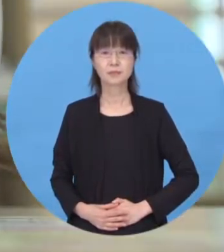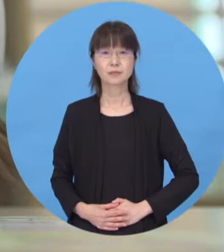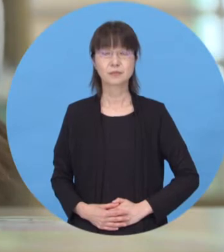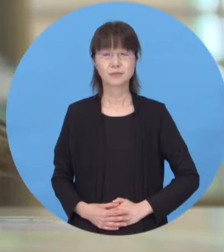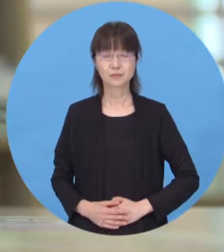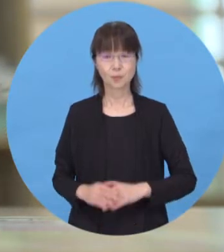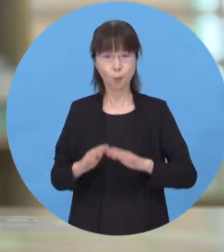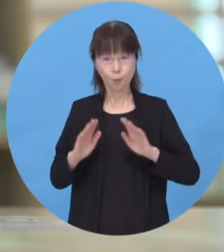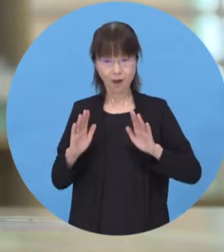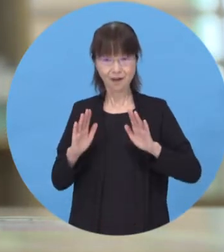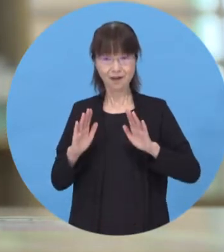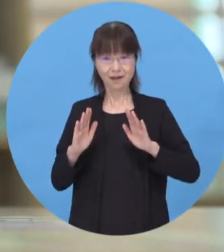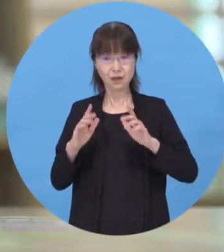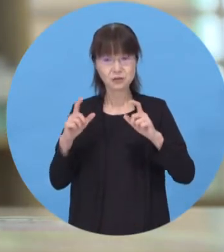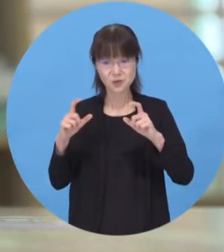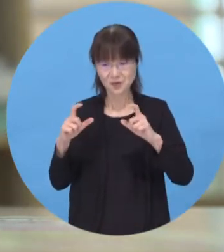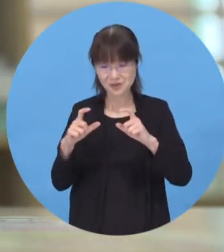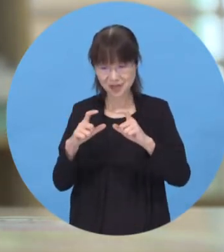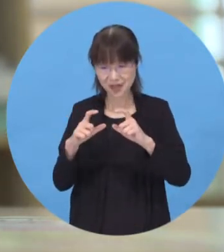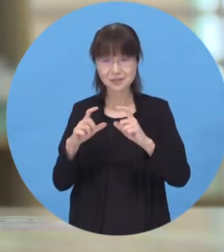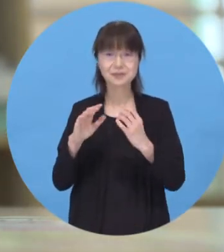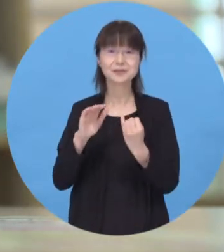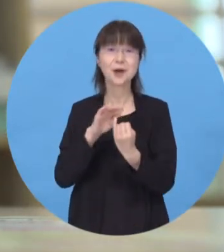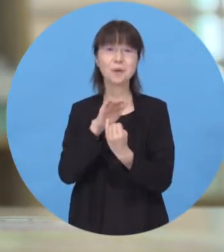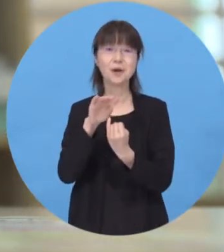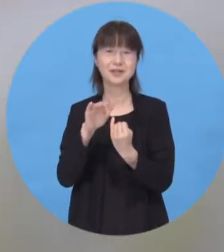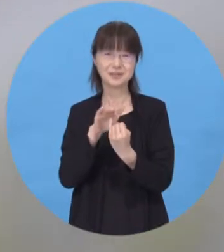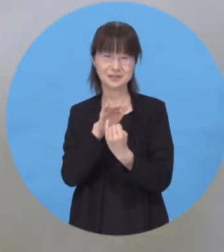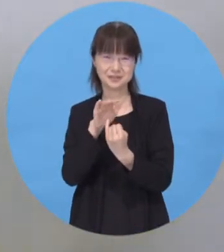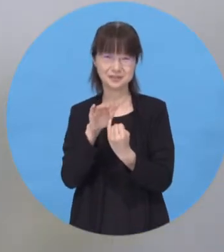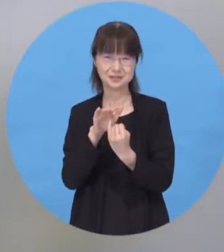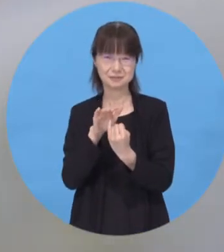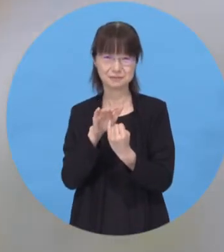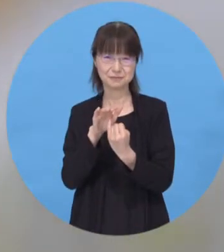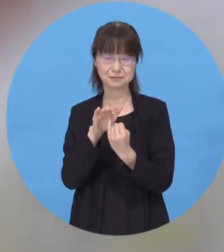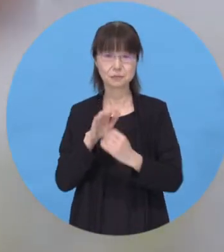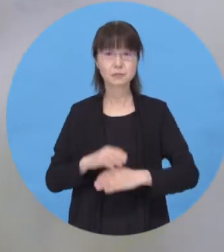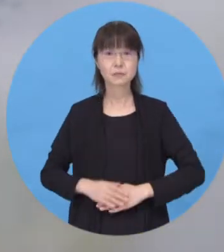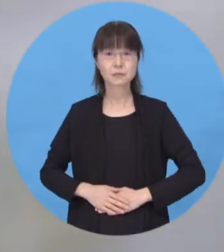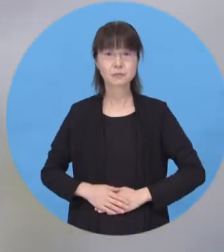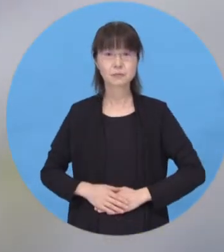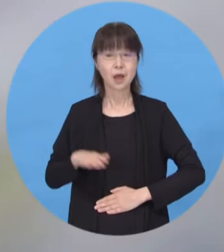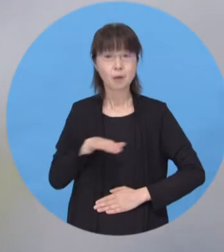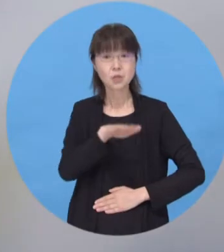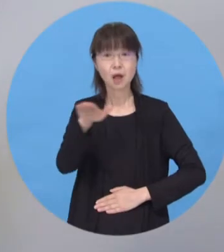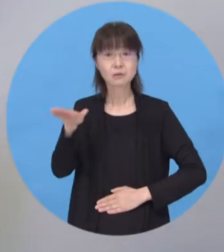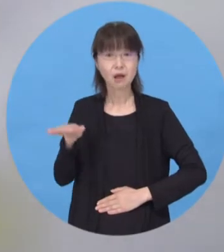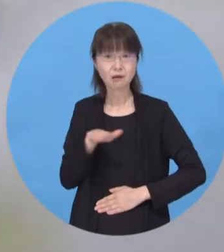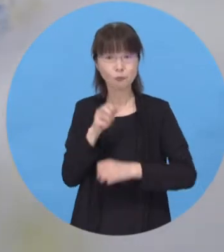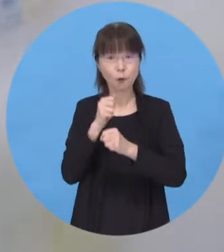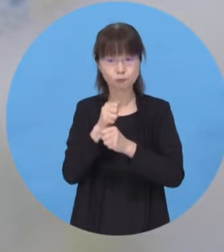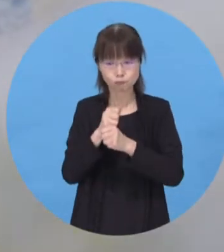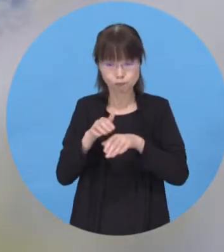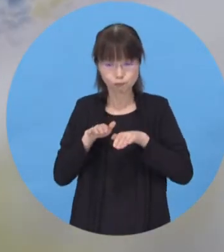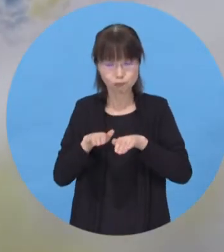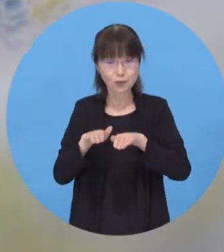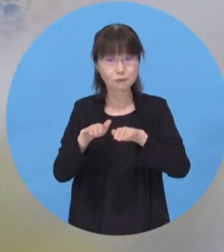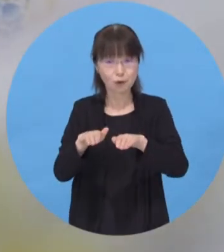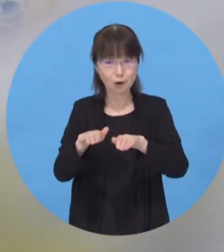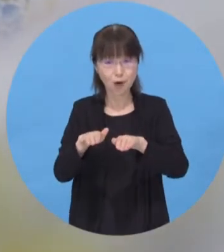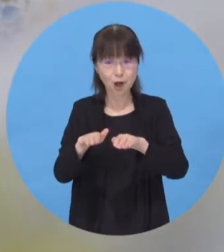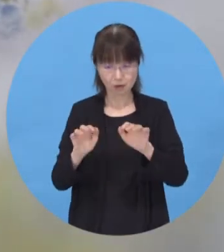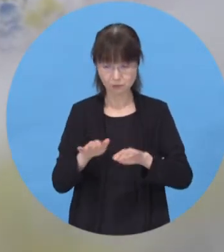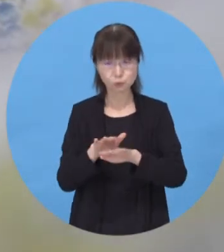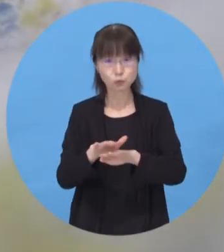うわあ、小さくて可愛らしい。皆さんが作ってるのは幼児向けの小さなマスクなん